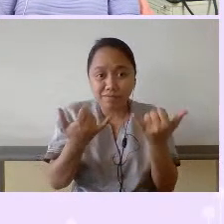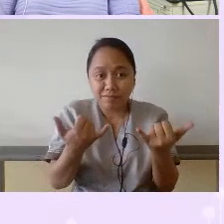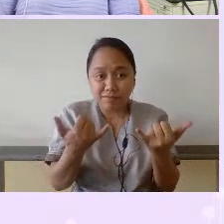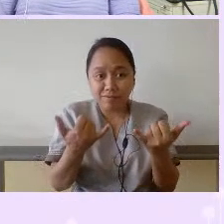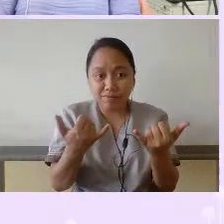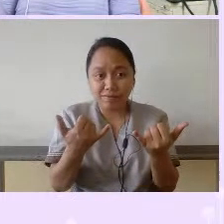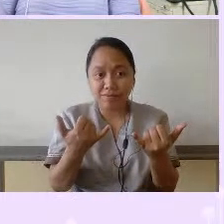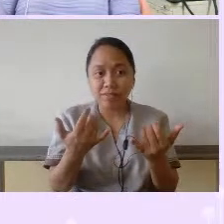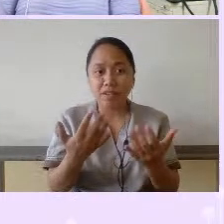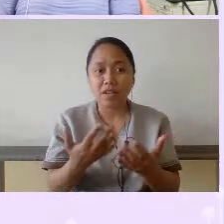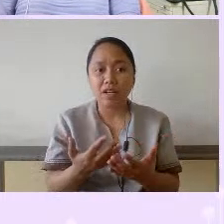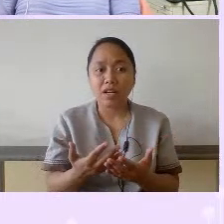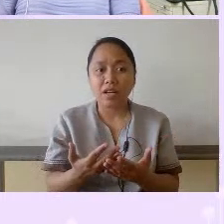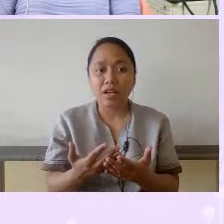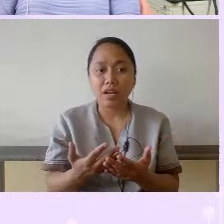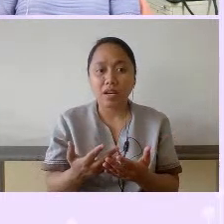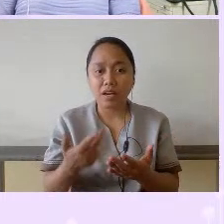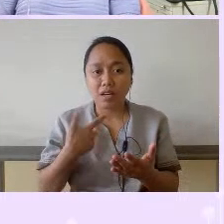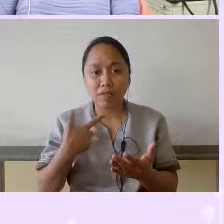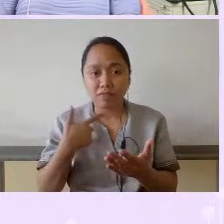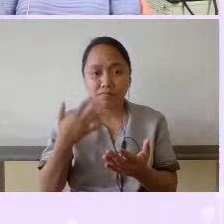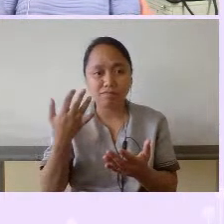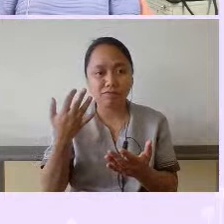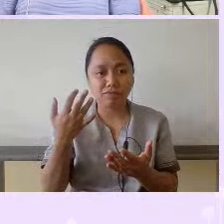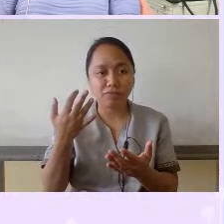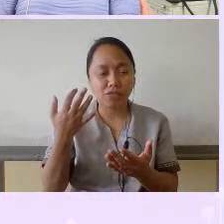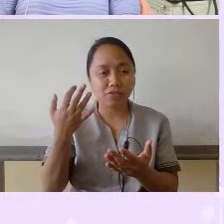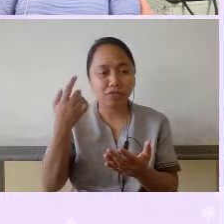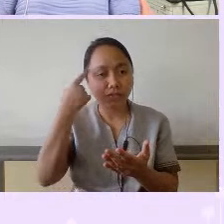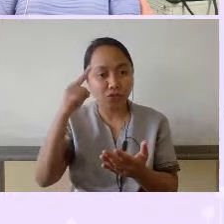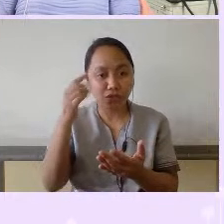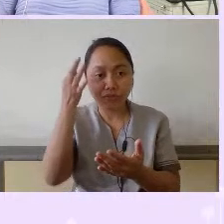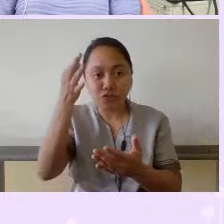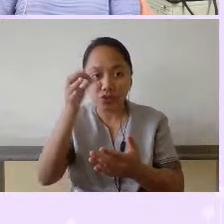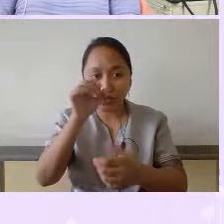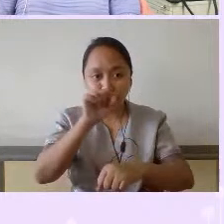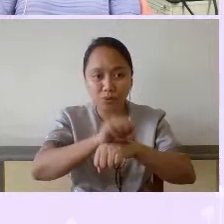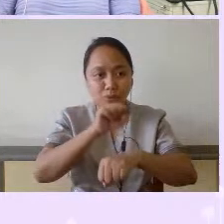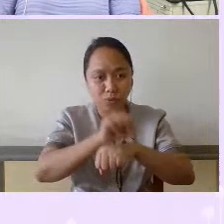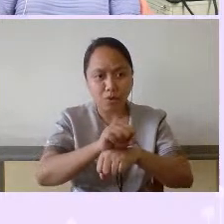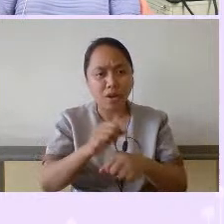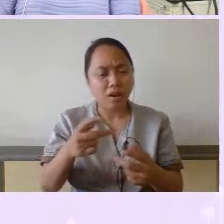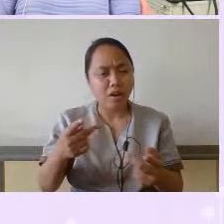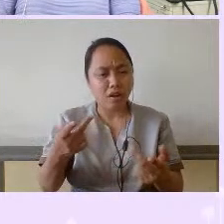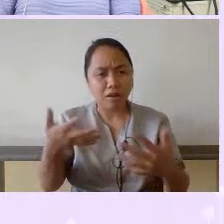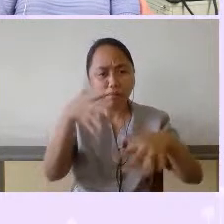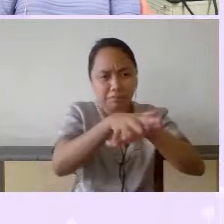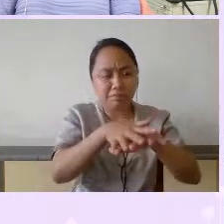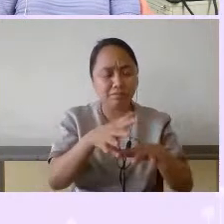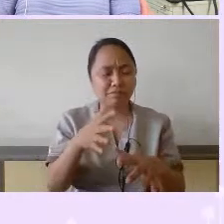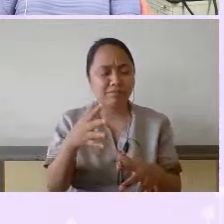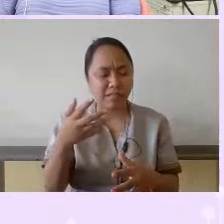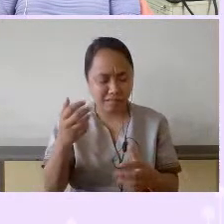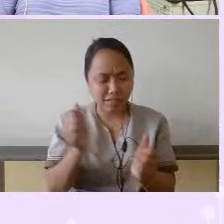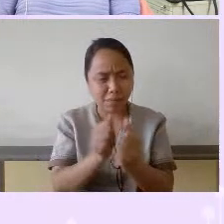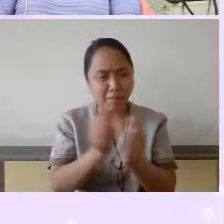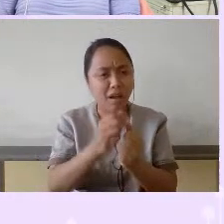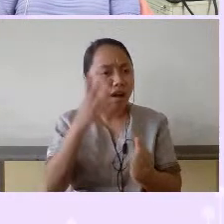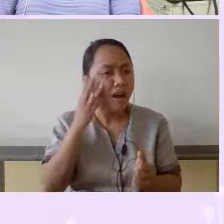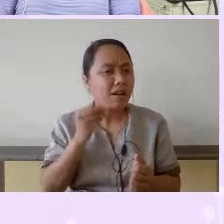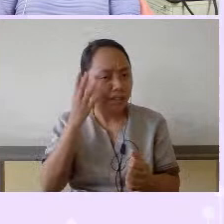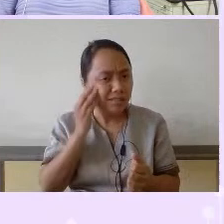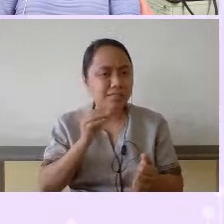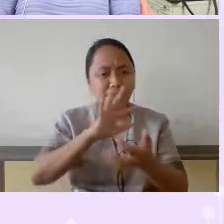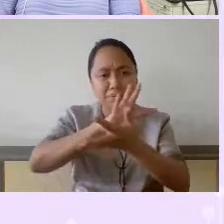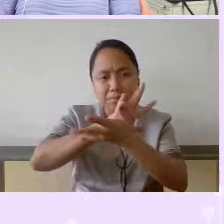fifth industrial revolution at nasabayan pa ito ng ating karanasan sa pandemya. So malaki ang naging impact